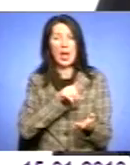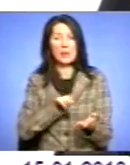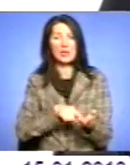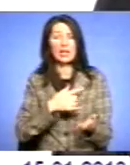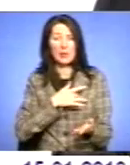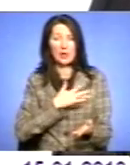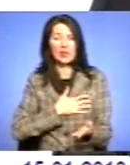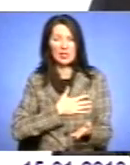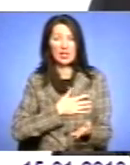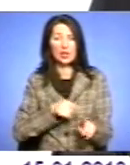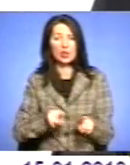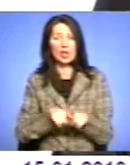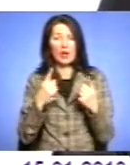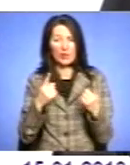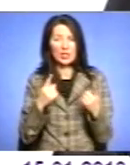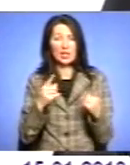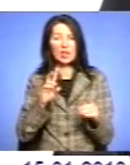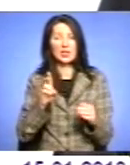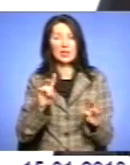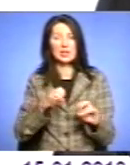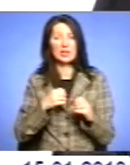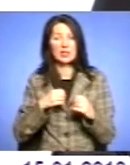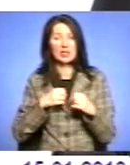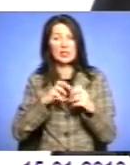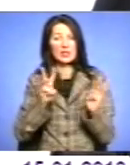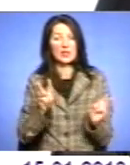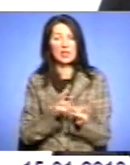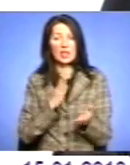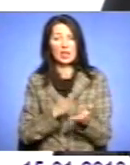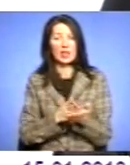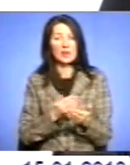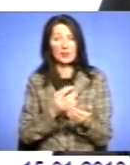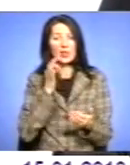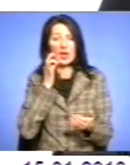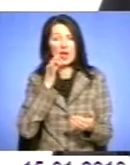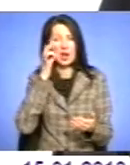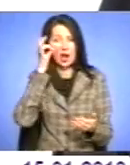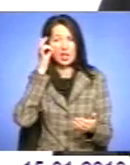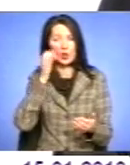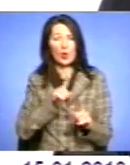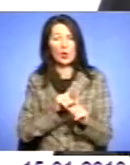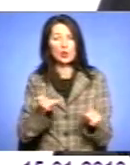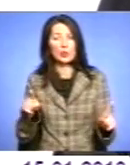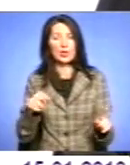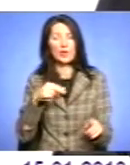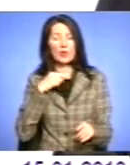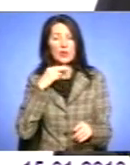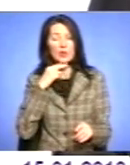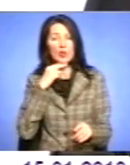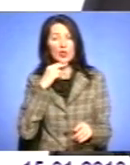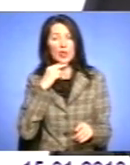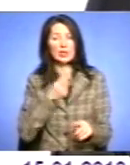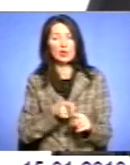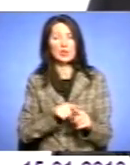великих святинь є передчасне. Крім того, і особливо, що насторожує те, що ці святині